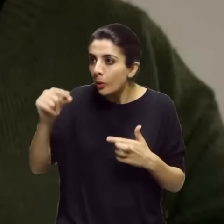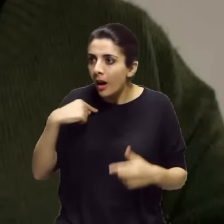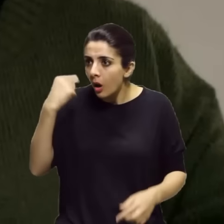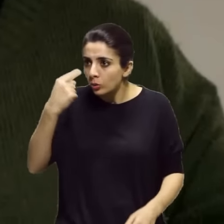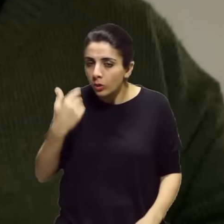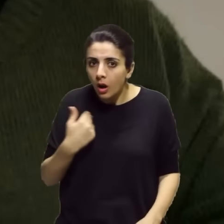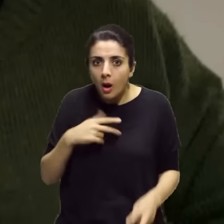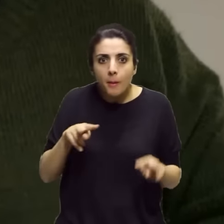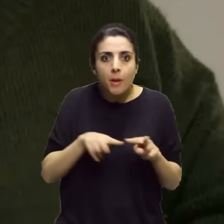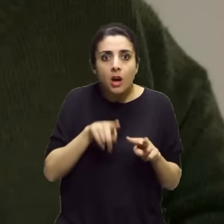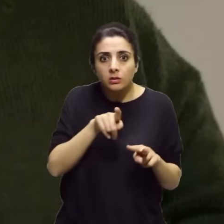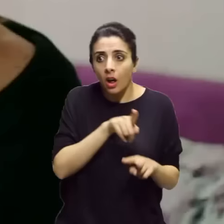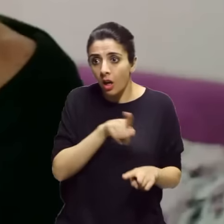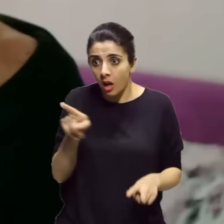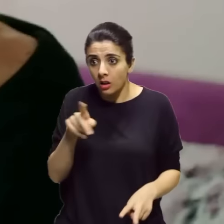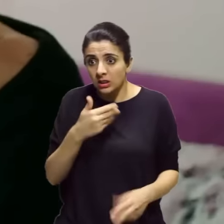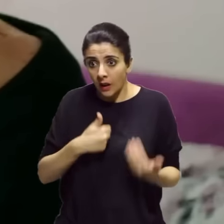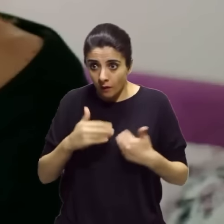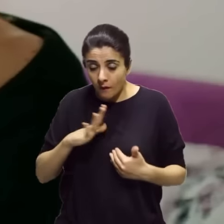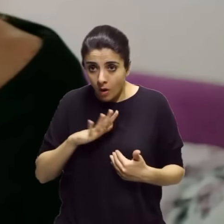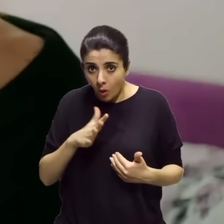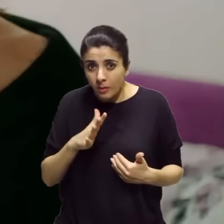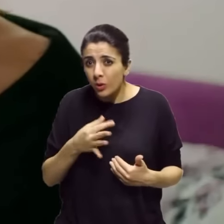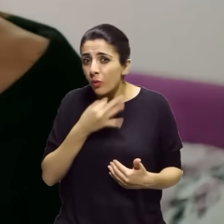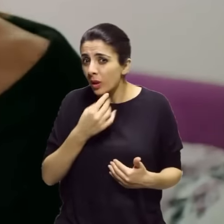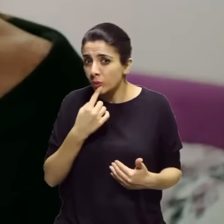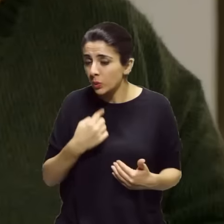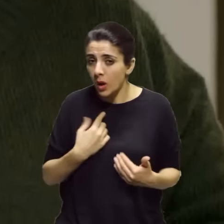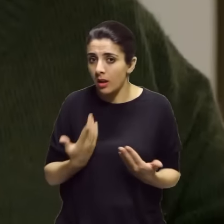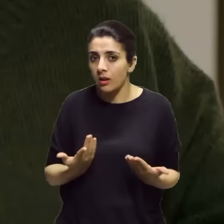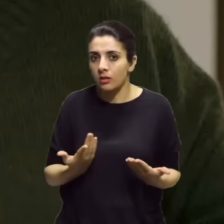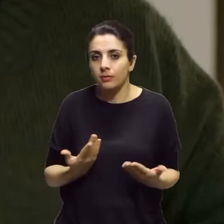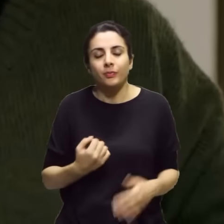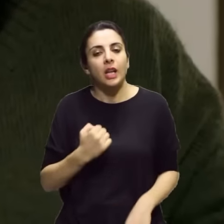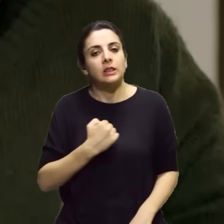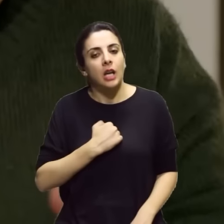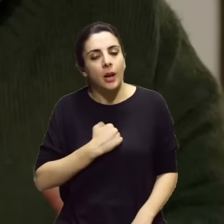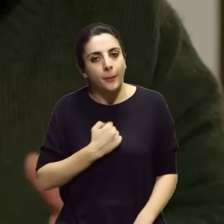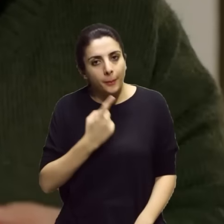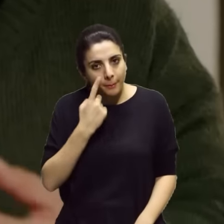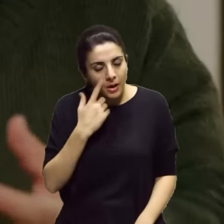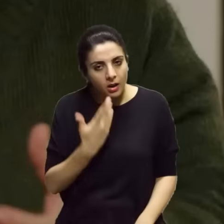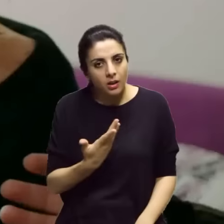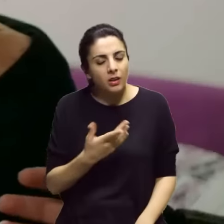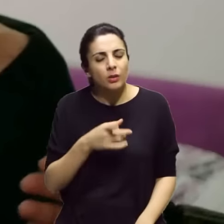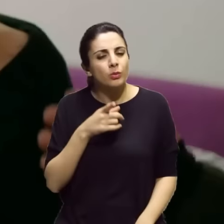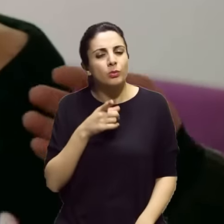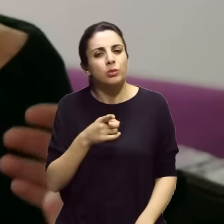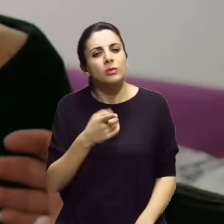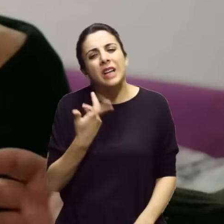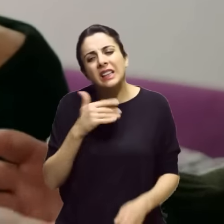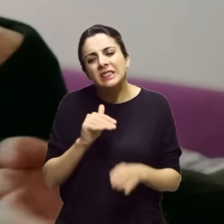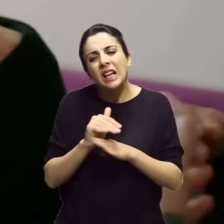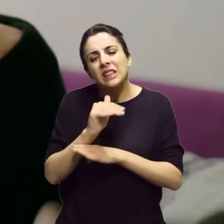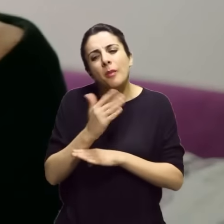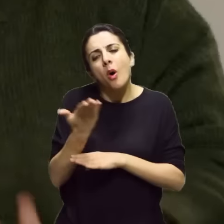şüphelenirken Mazhar'ın mı ona karşı hisleri var Fahriye? Ne olur söyle. Canım bak. Ya bu